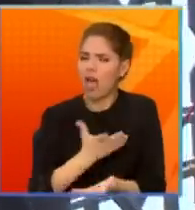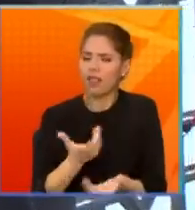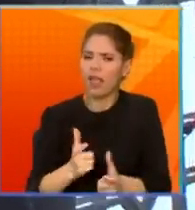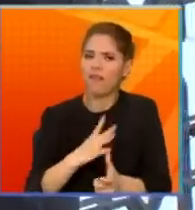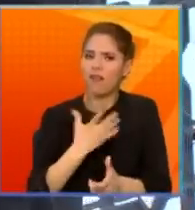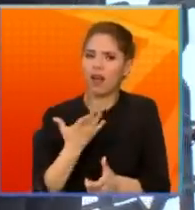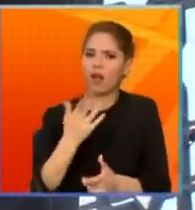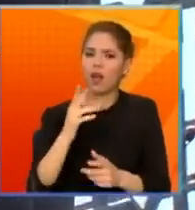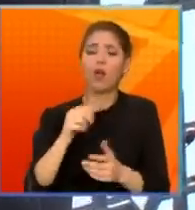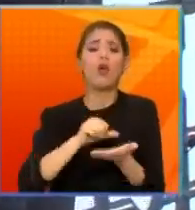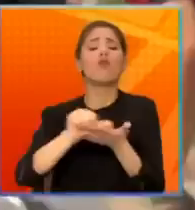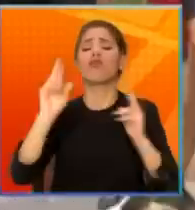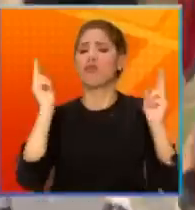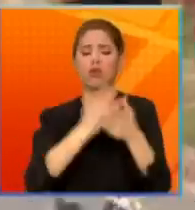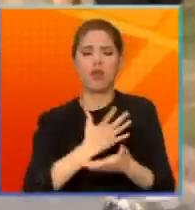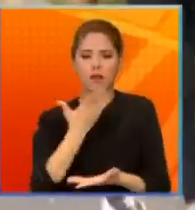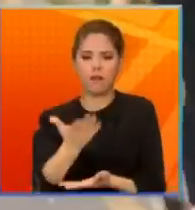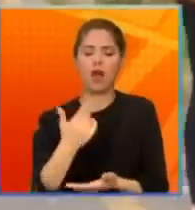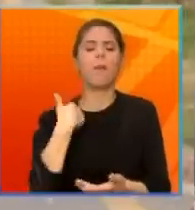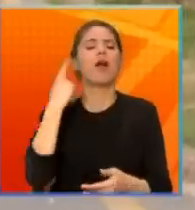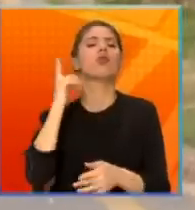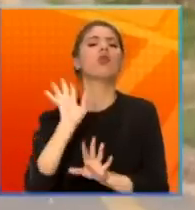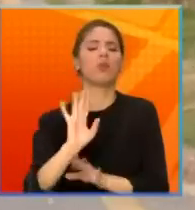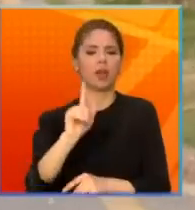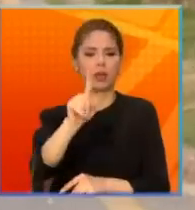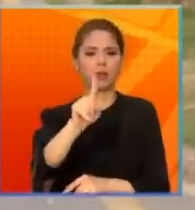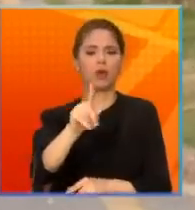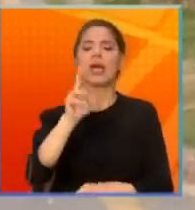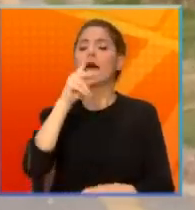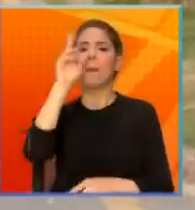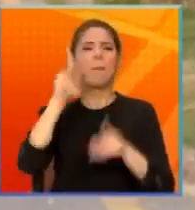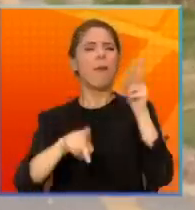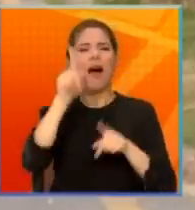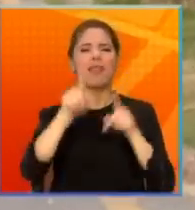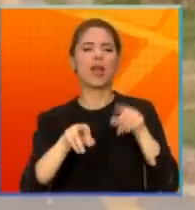mı? Korona bütün dünyada. Bilmiyorum ben. Kimi yürüyüş yaptı.